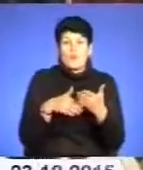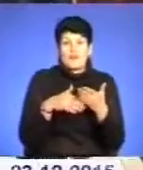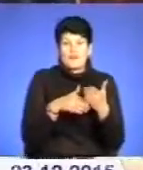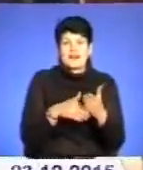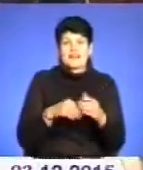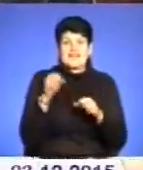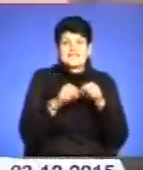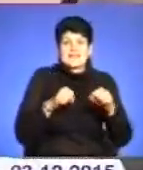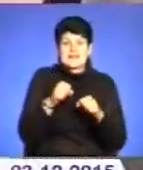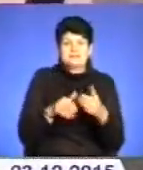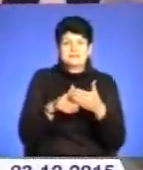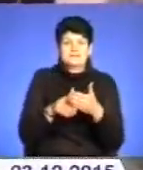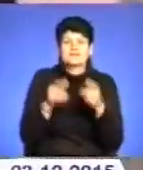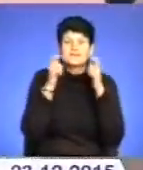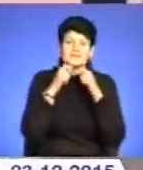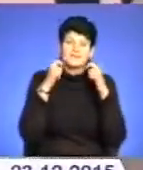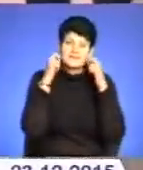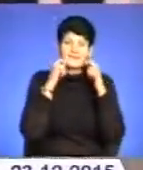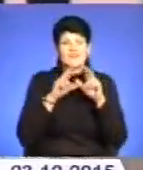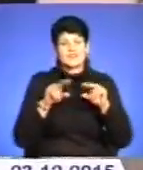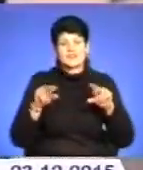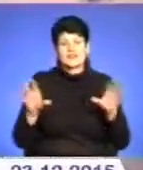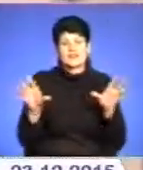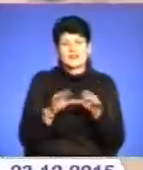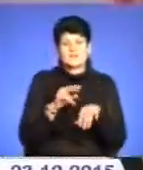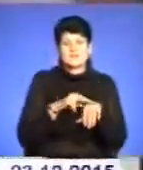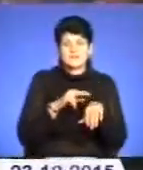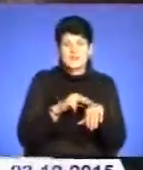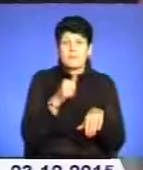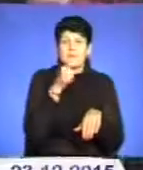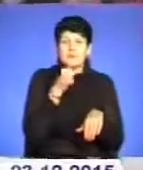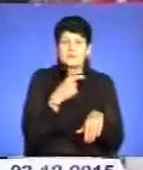ведмедики-помічники. Усміхнені та щасливі, вони разом з правоохоронцями випробували себе у ролі фігур.